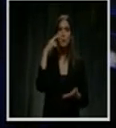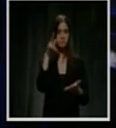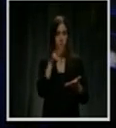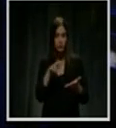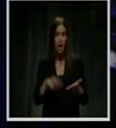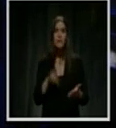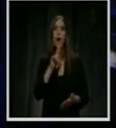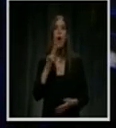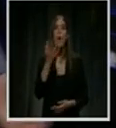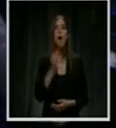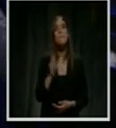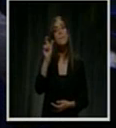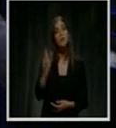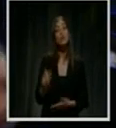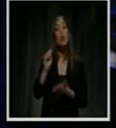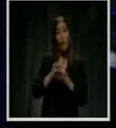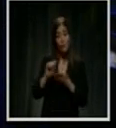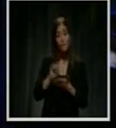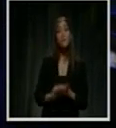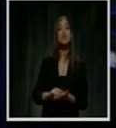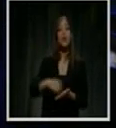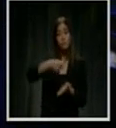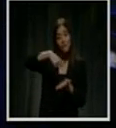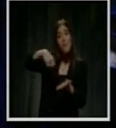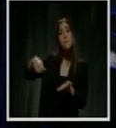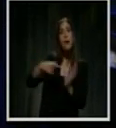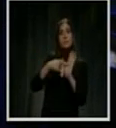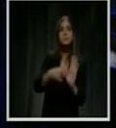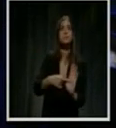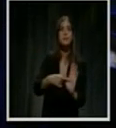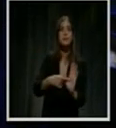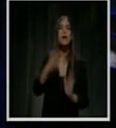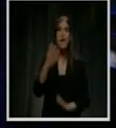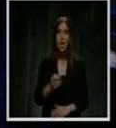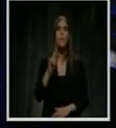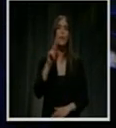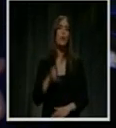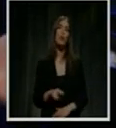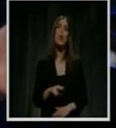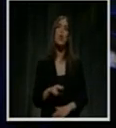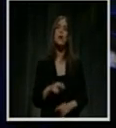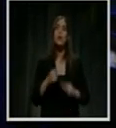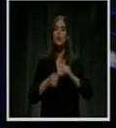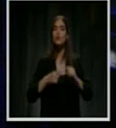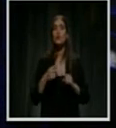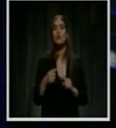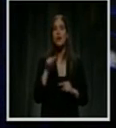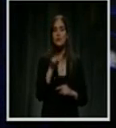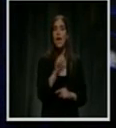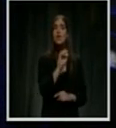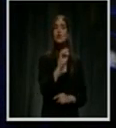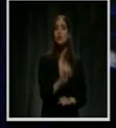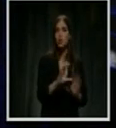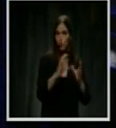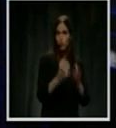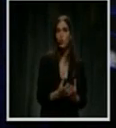huwa wkoll firmatarju ta' dik litra fuq kollox imbagħad iċ-ċertifikat ta' kif l-amministrazzjoni mmexxija minn jaġi x'Edward Stewart jagħtihuli l-Awditur